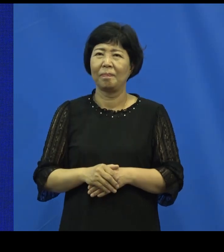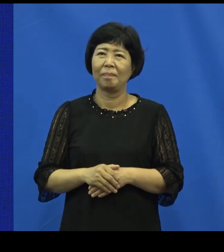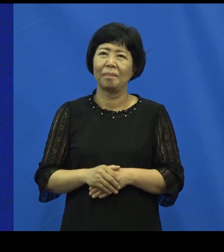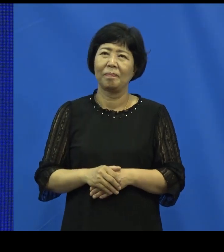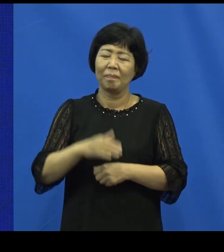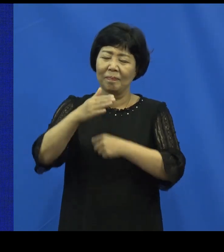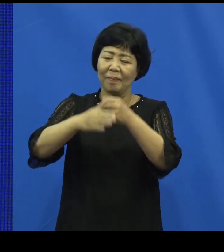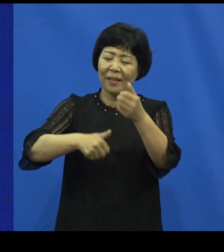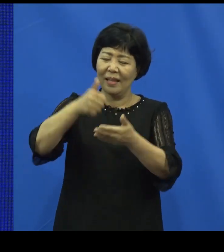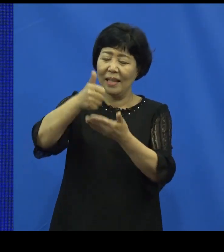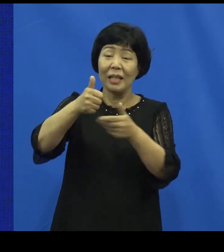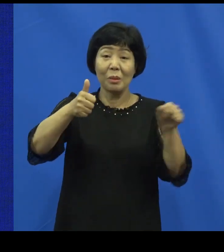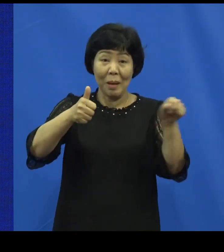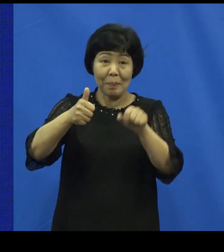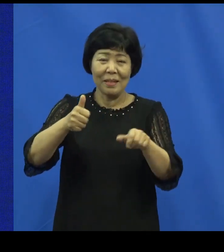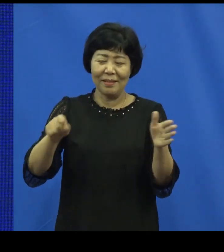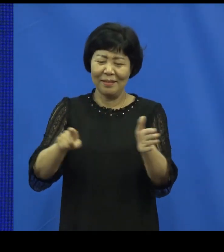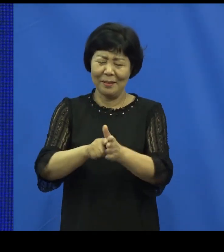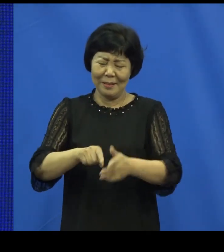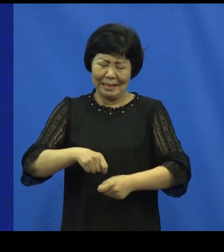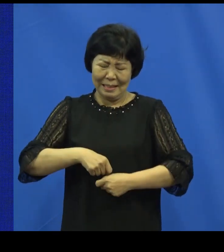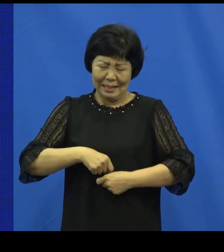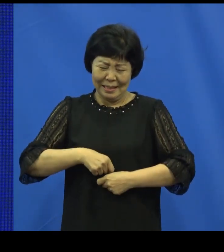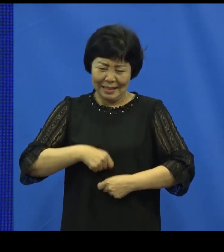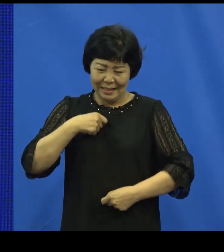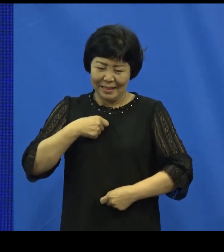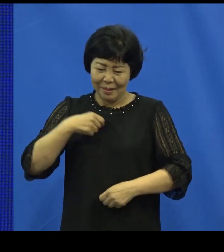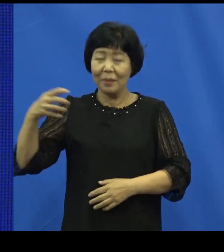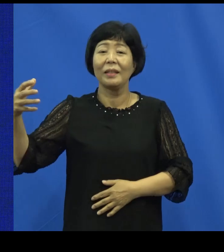하나님 앞에서 신실함을 가지고 살아가는 사람들.